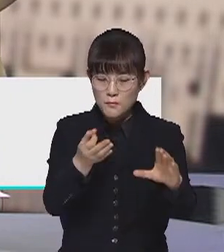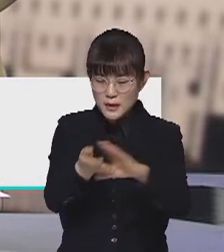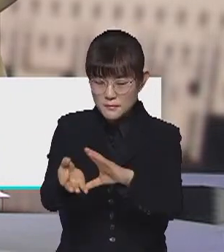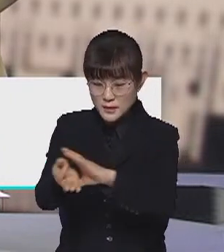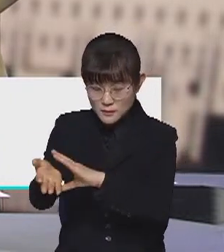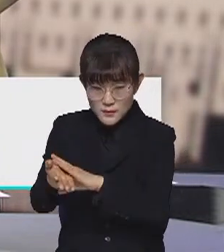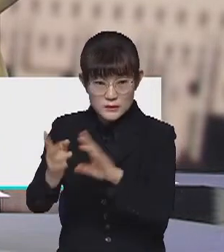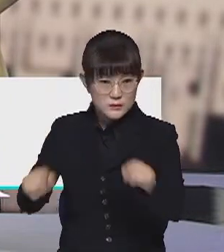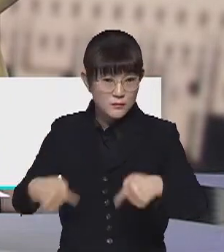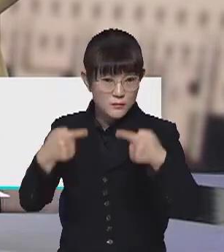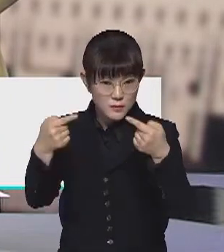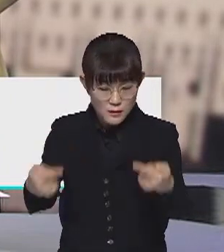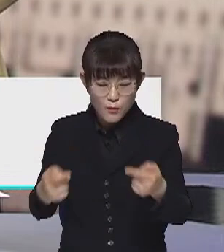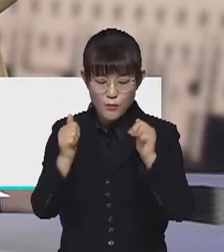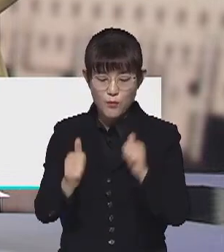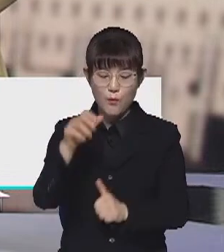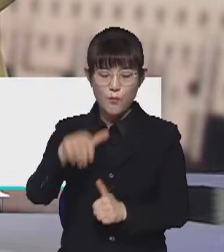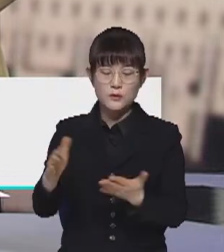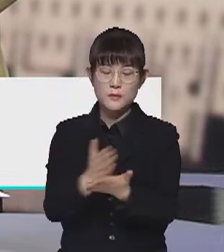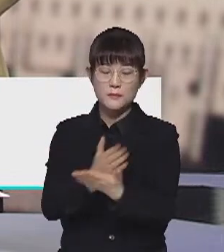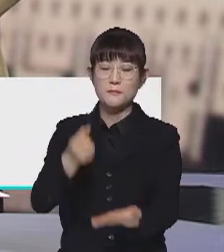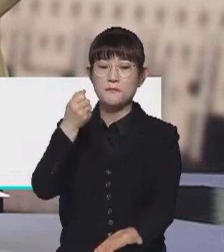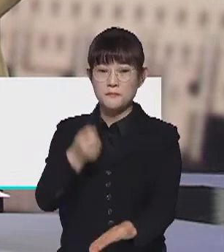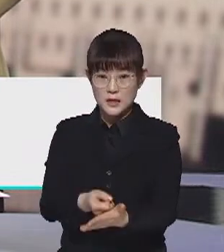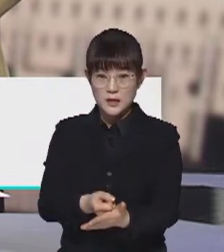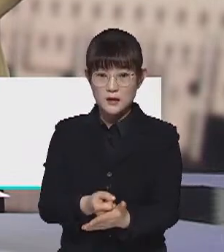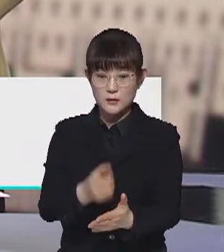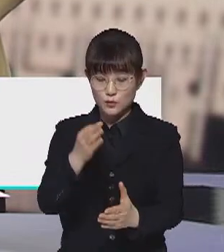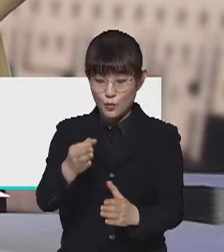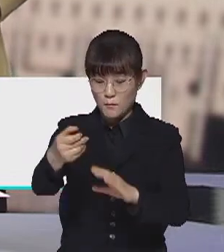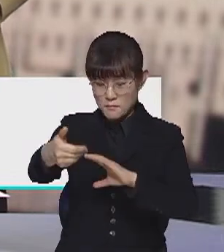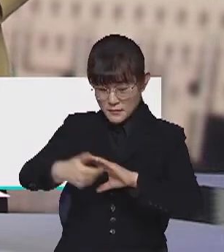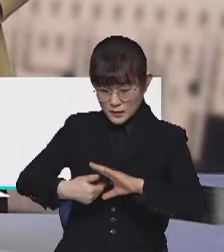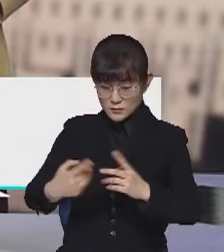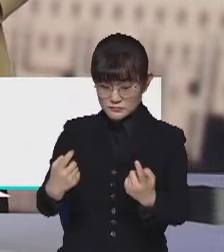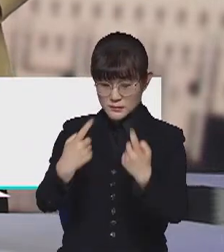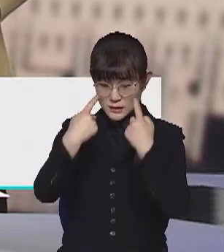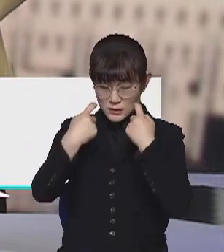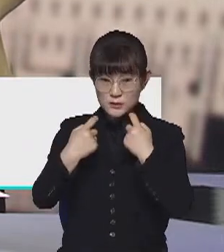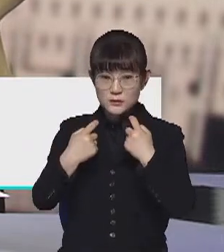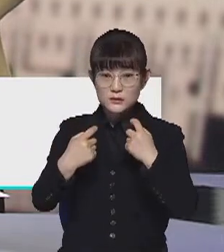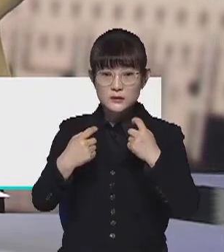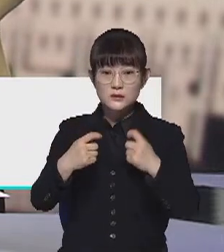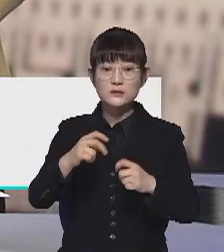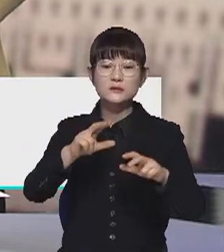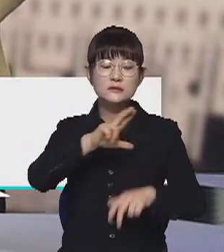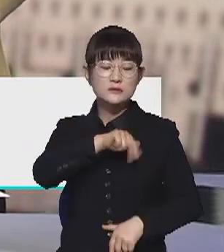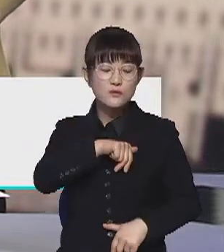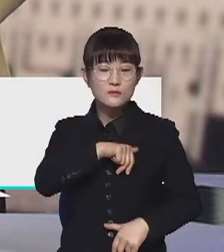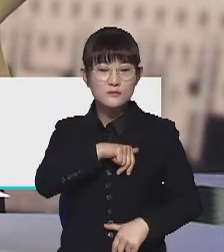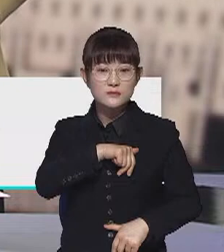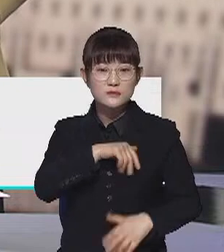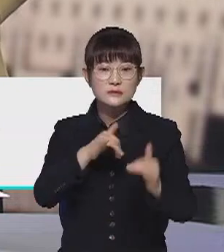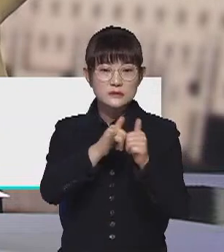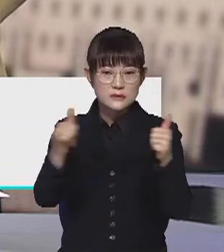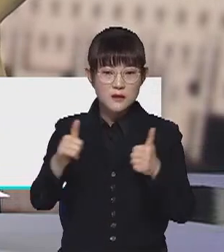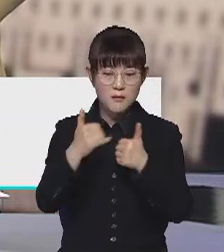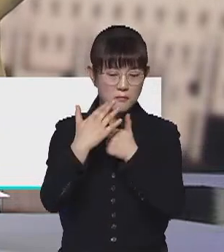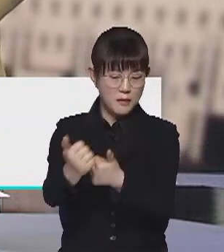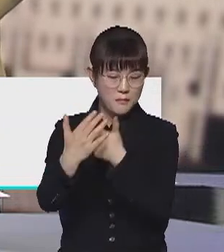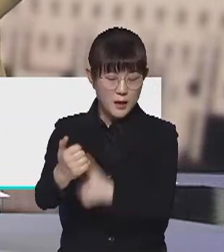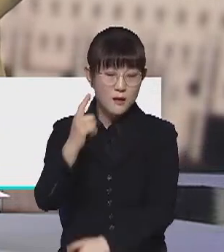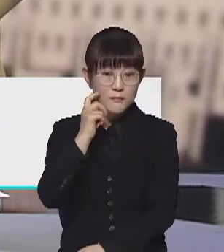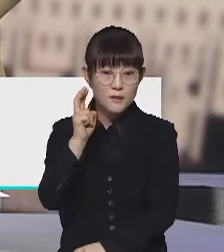일정 부분 관여했다고 법원이 판단한 건데요 돈봉투를 받은 것으로 의심받는 민주당 현역 의원들에 대한 줄 소환이 예고되면서